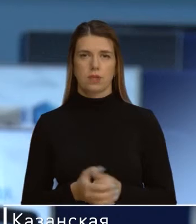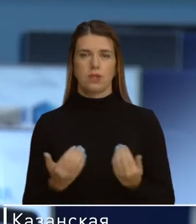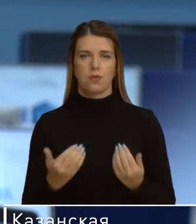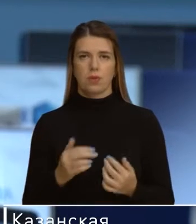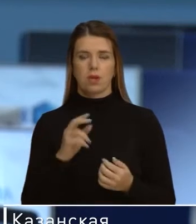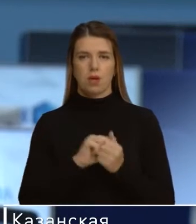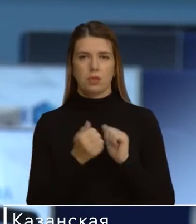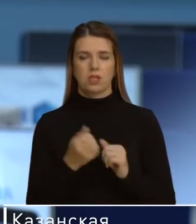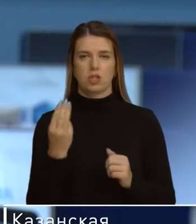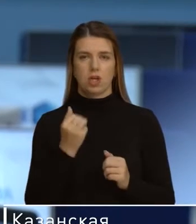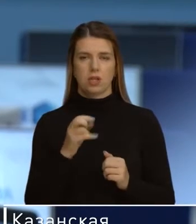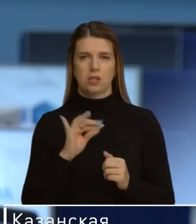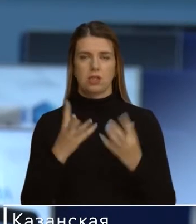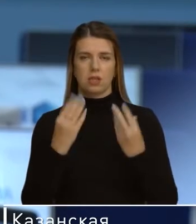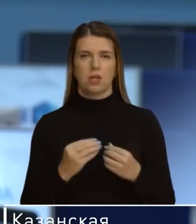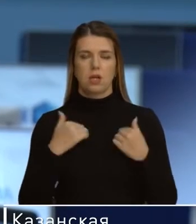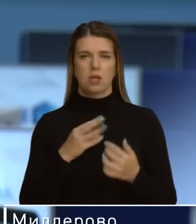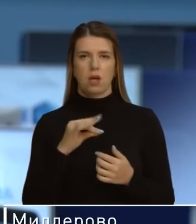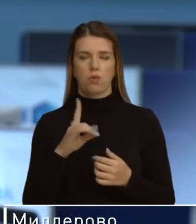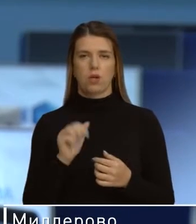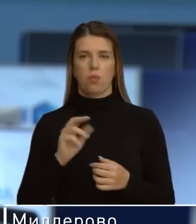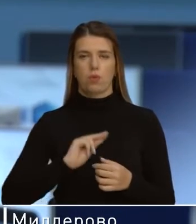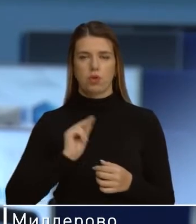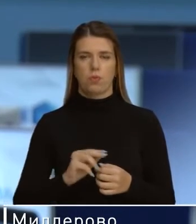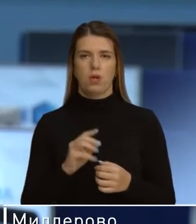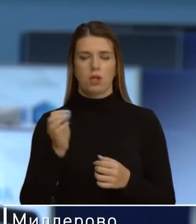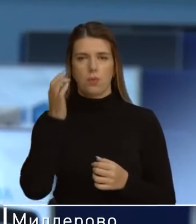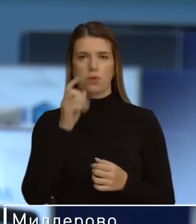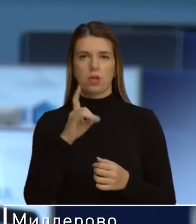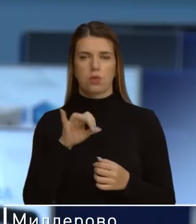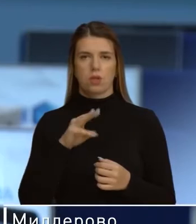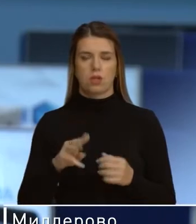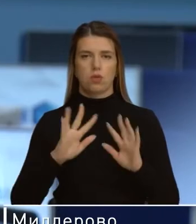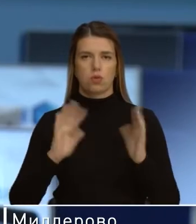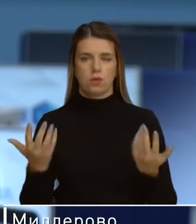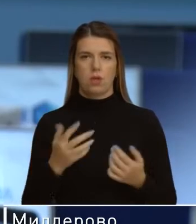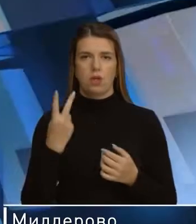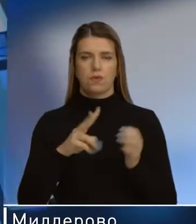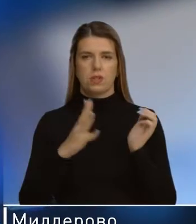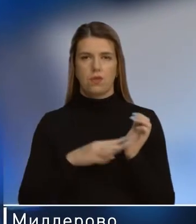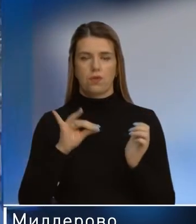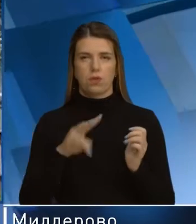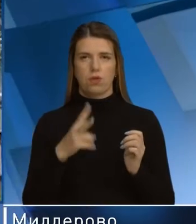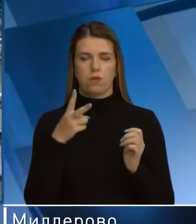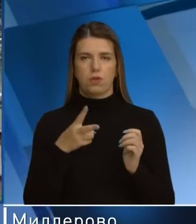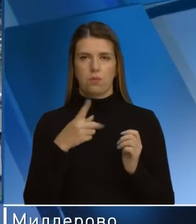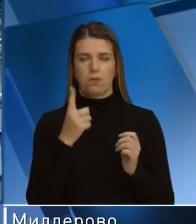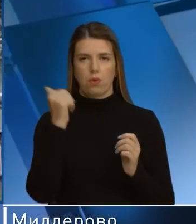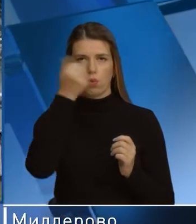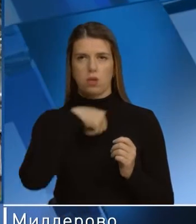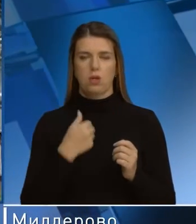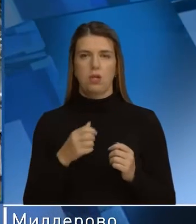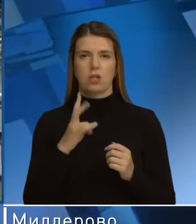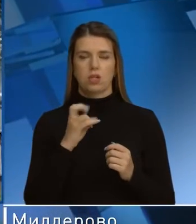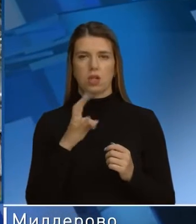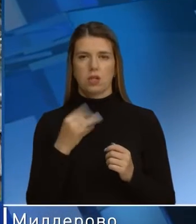сегодня в каменске-шахтинском день траура по погибшим рабочим напомню в результате произошедшей 29 июля 2021